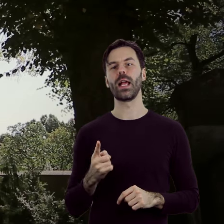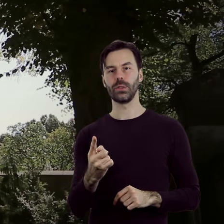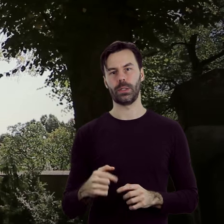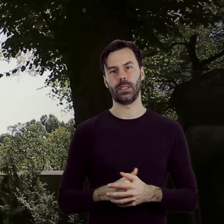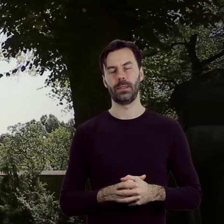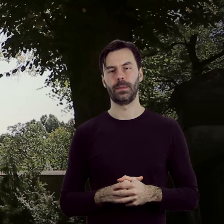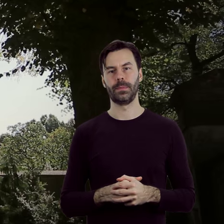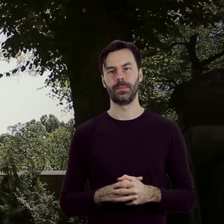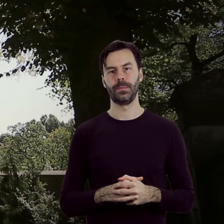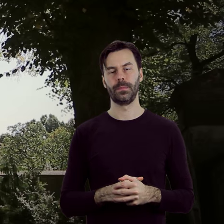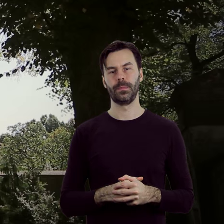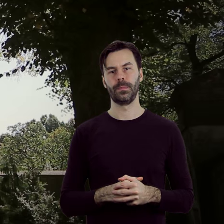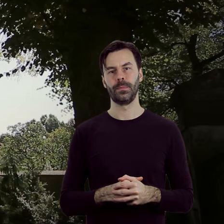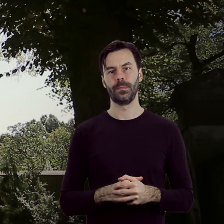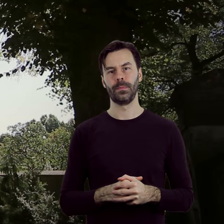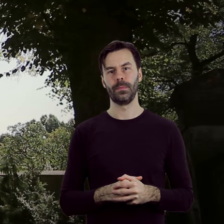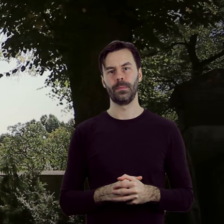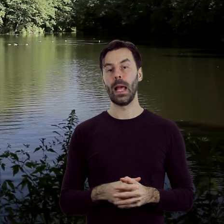franciszkanów.